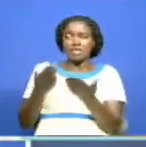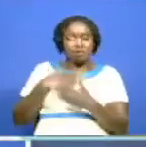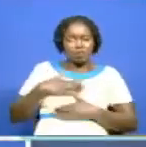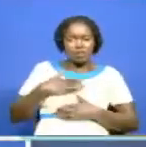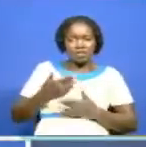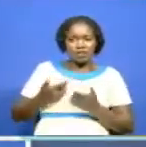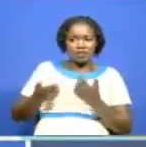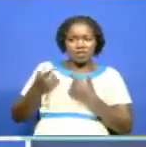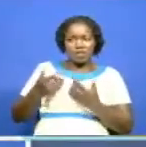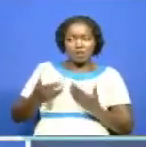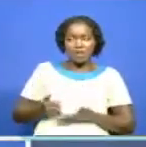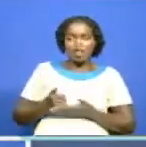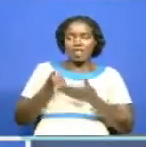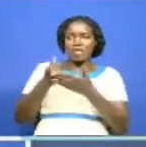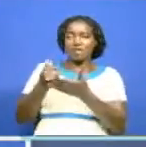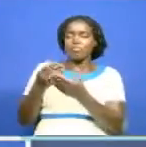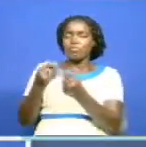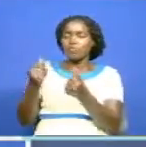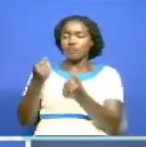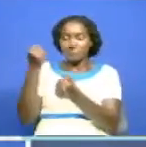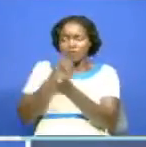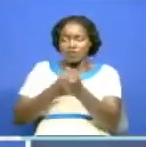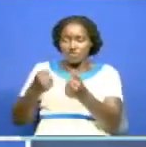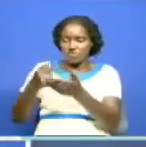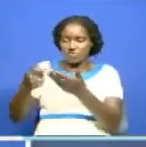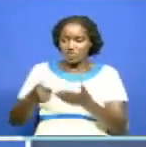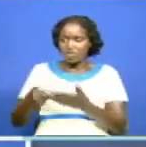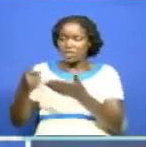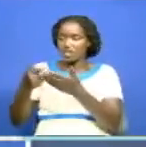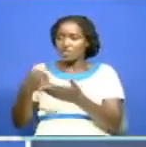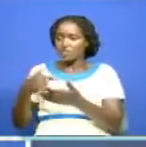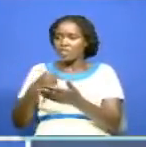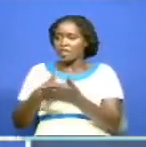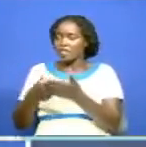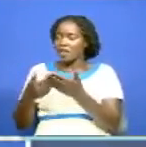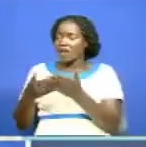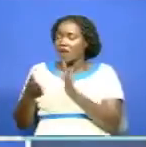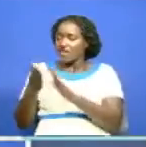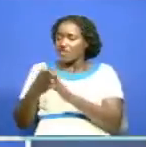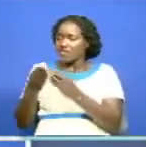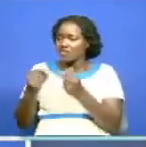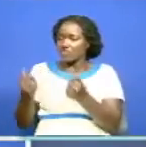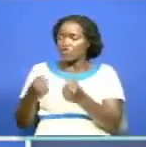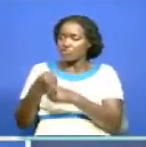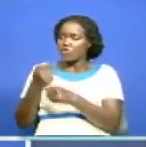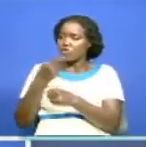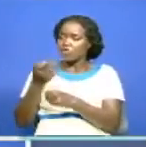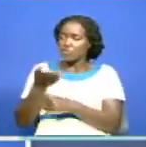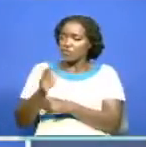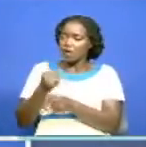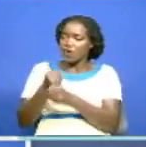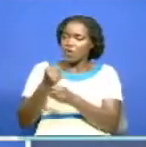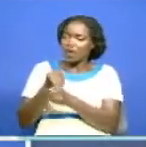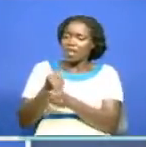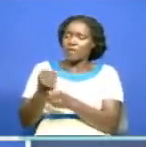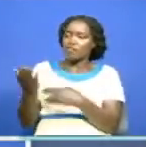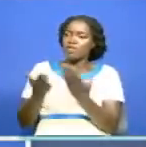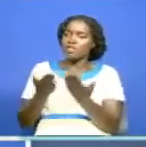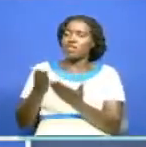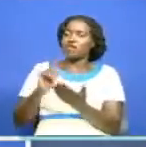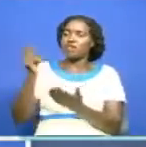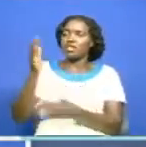kuingilia kati, kwa sababu amekataa kuketi nasi, ya kuwa yakiangaliwa kwa haraka, tuhakikishe tunarudi kazini na tunahudumia